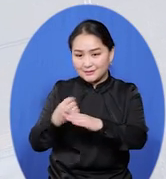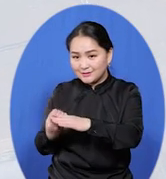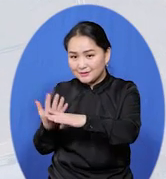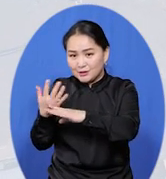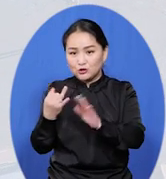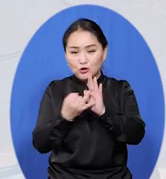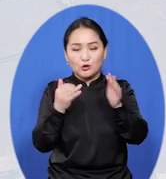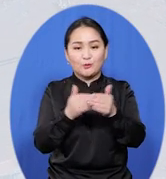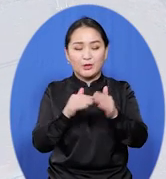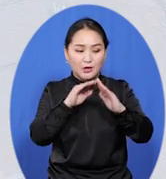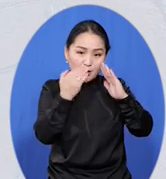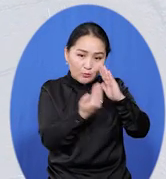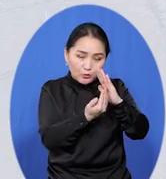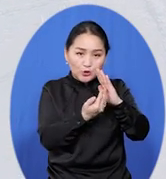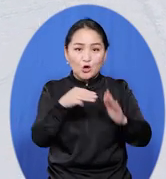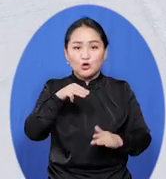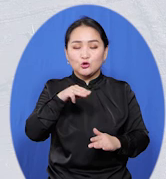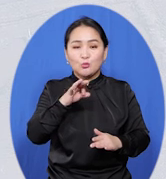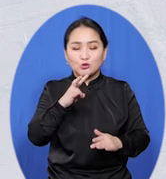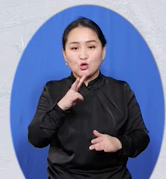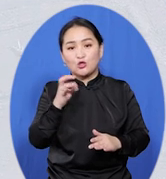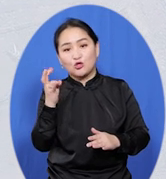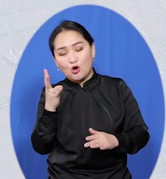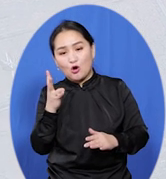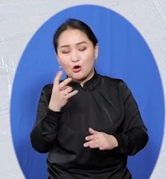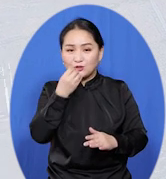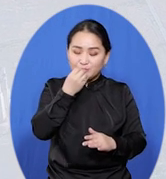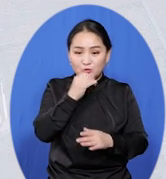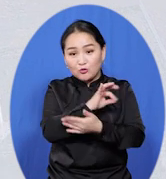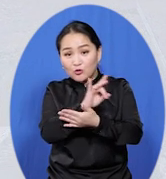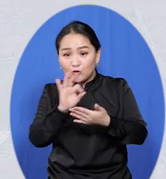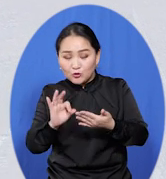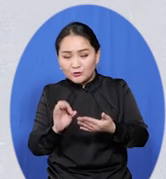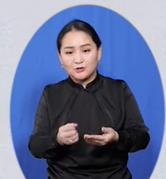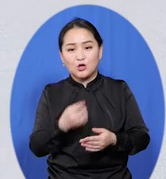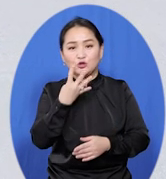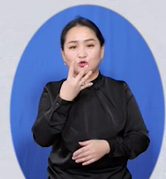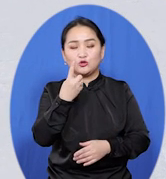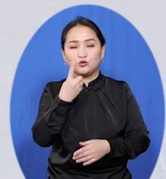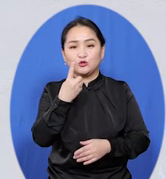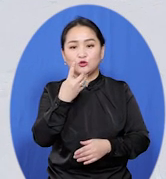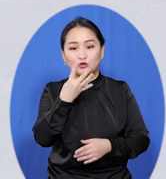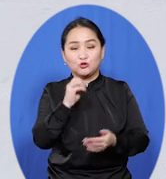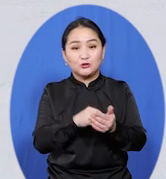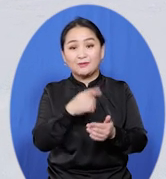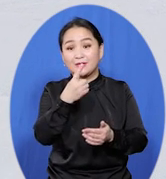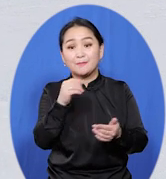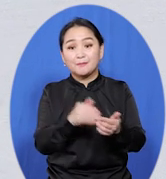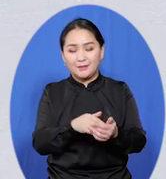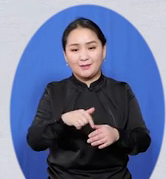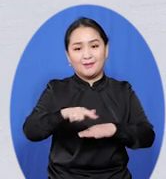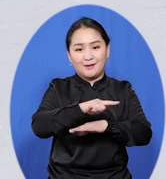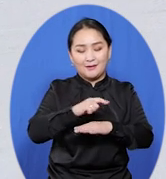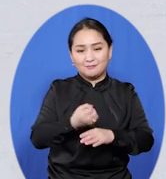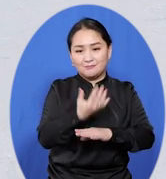тариалангийн 7200 өрх бүл, төмс, хүнсний ногоо, жимс жимсгэн тариалж, нийтдээ 40.1 мянган газ тариалалт хийж,